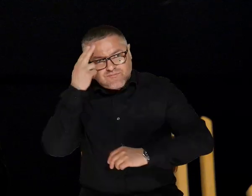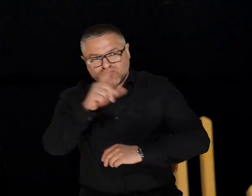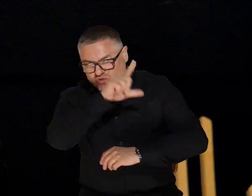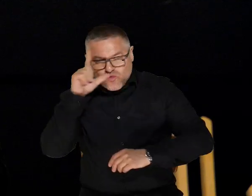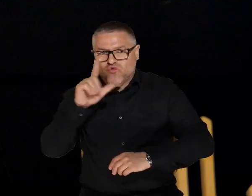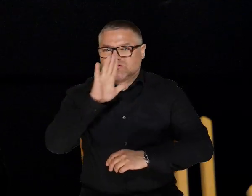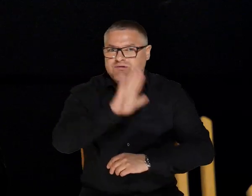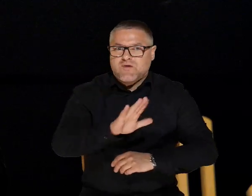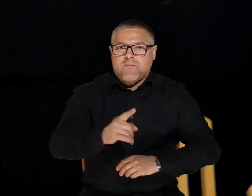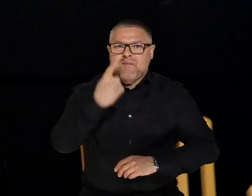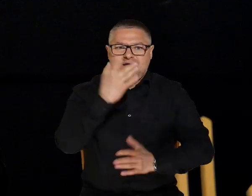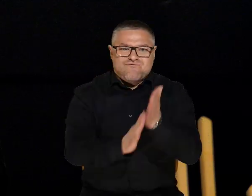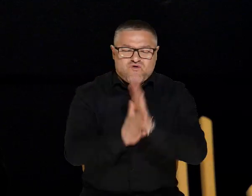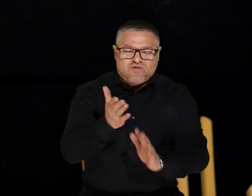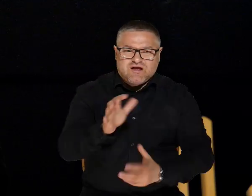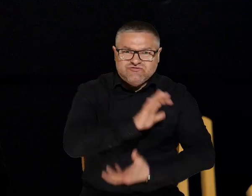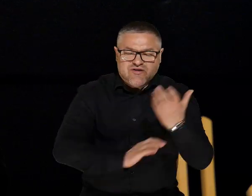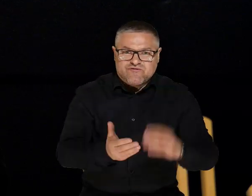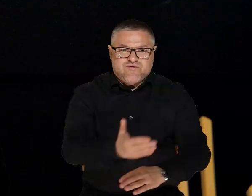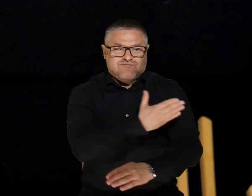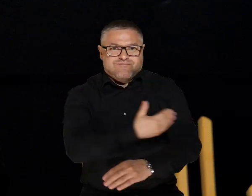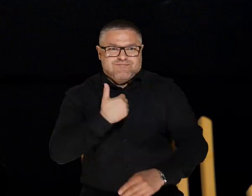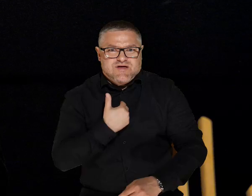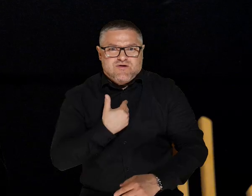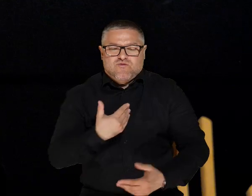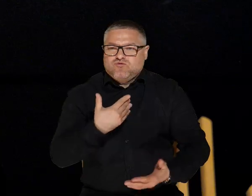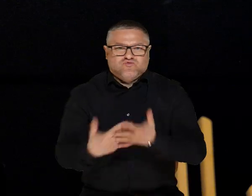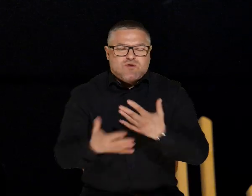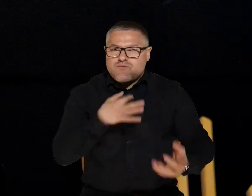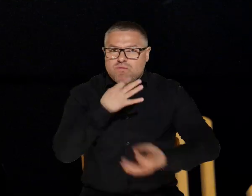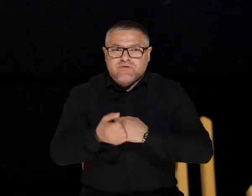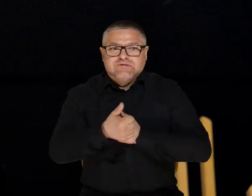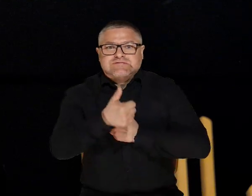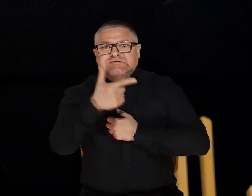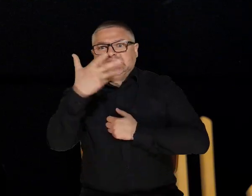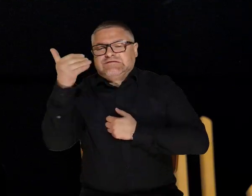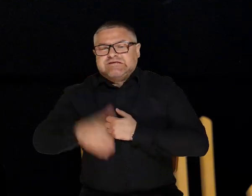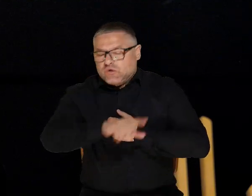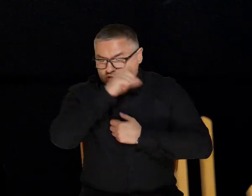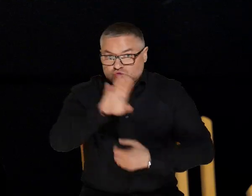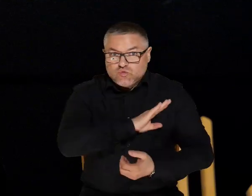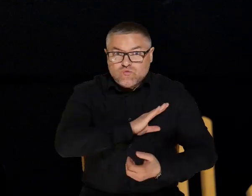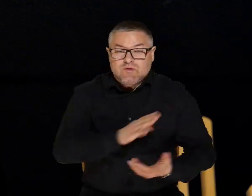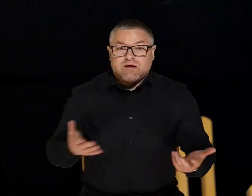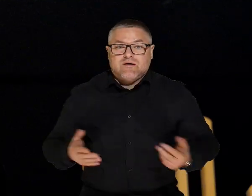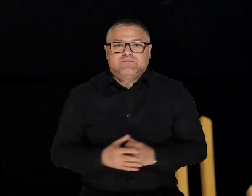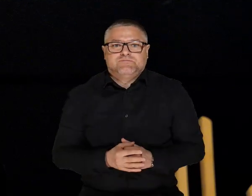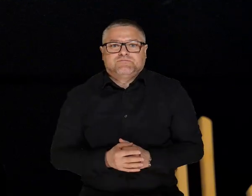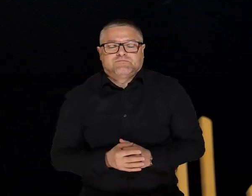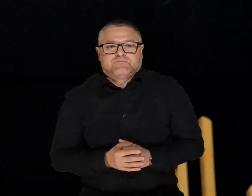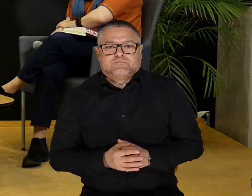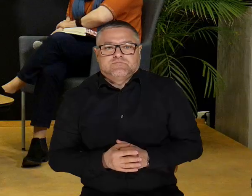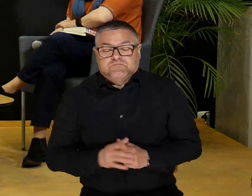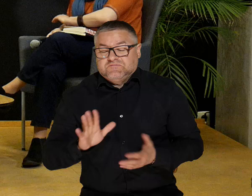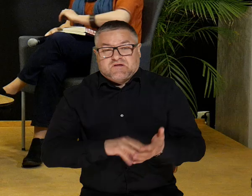mają za sobą pierwszą wojnę światową, która jest bardzo słabo w Polsce opowiedziana, kiedy też setki tysięcy ludzi giną, tak? Chyba, nie wiem, czy nawet miliony.